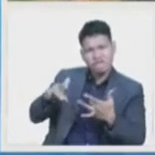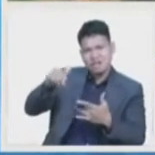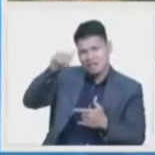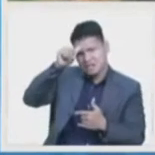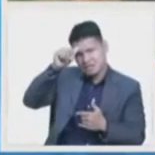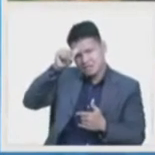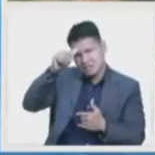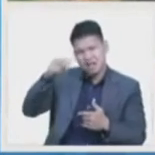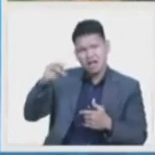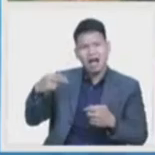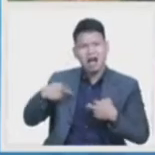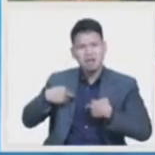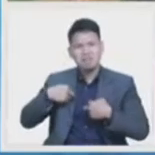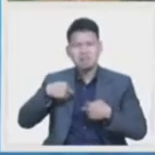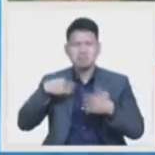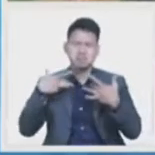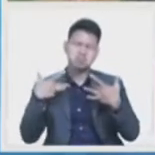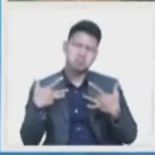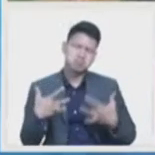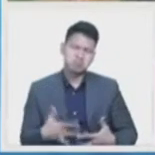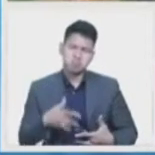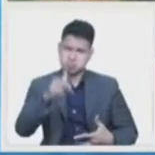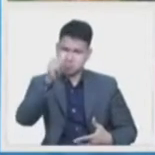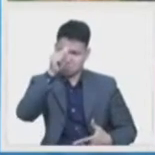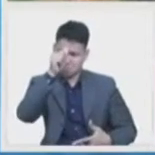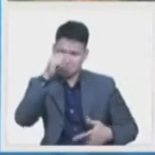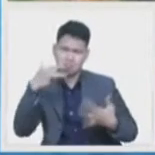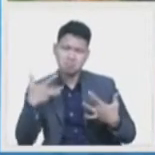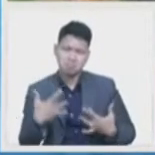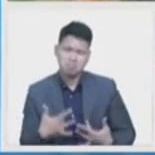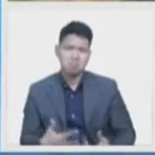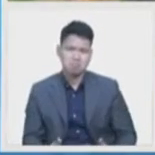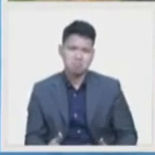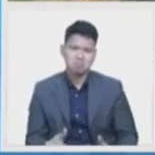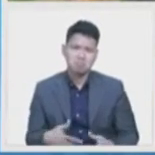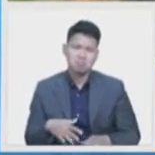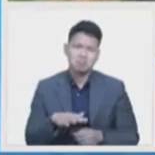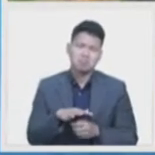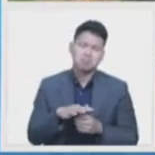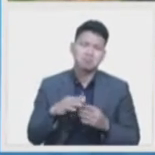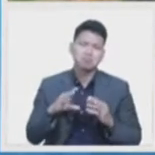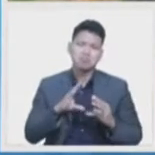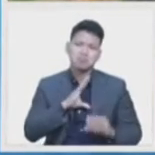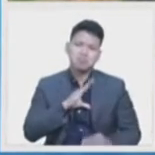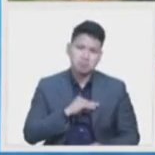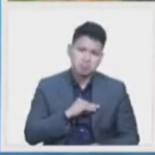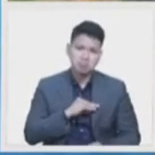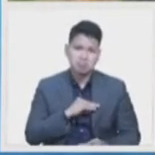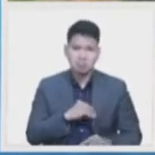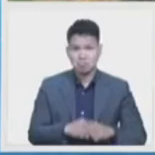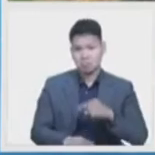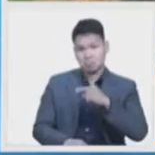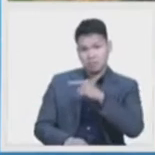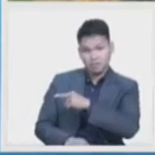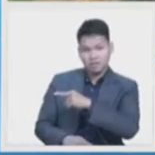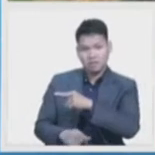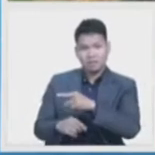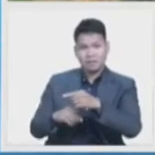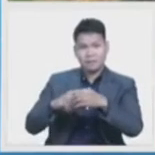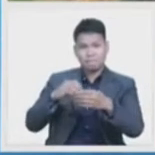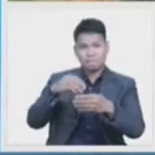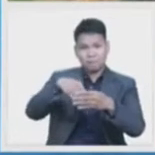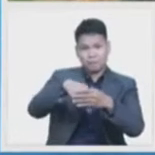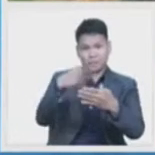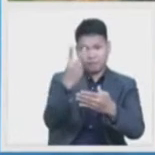sa panahon nga si Adan nawad ang paglaom, nga nawad-an siya sa garden sa